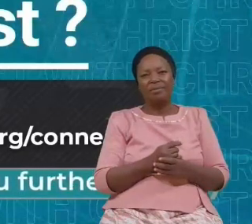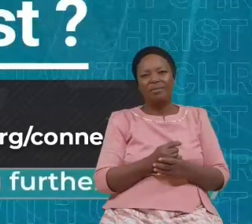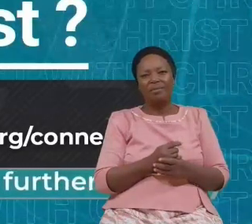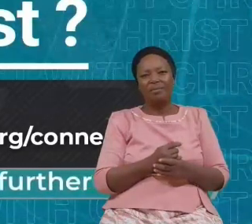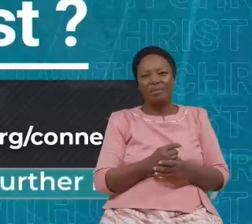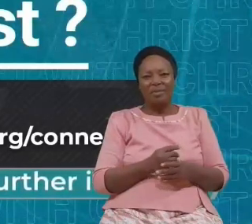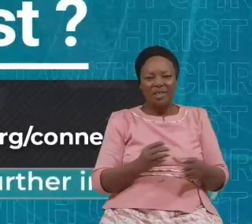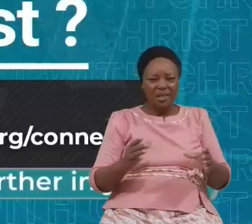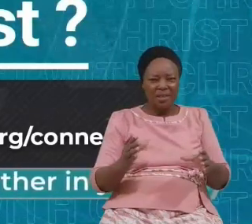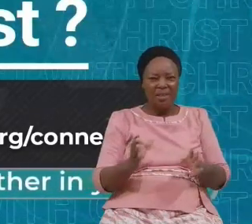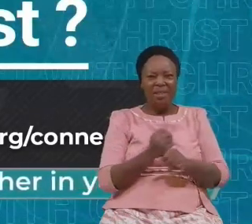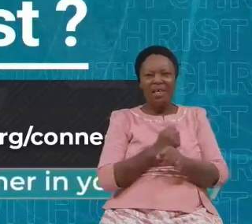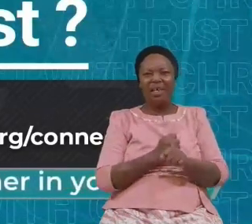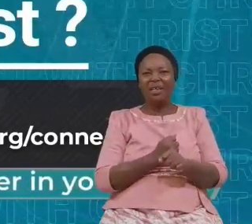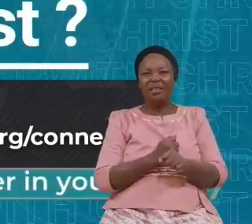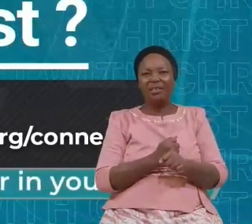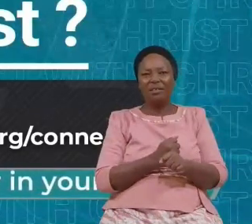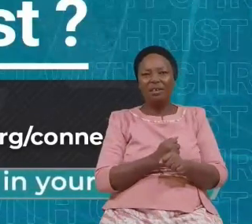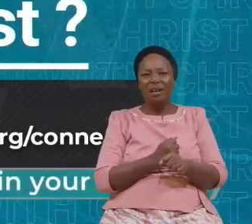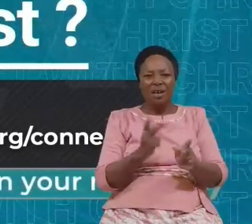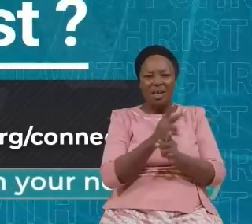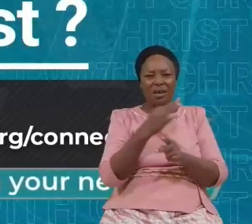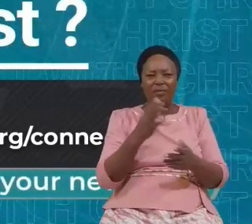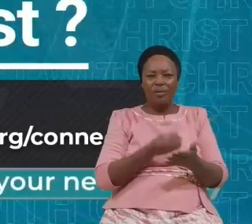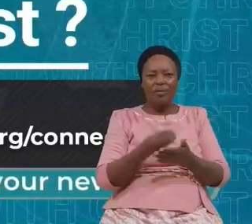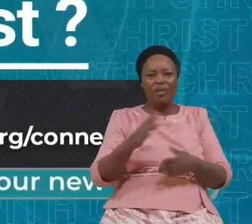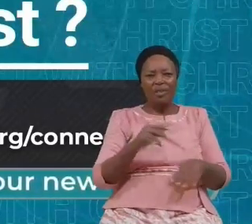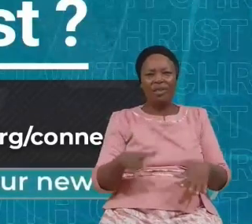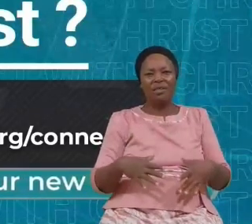et je transformer ta vie gâcher